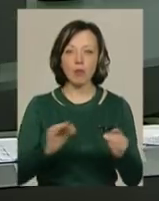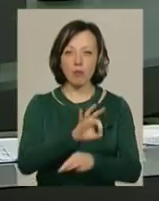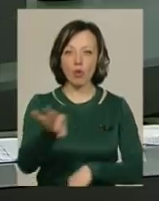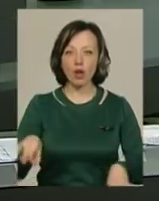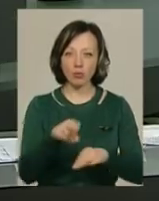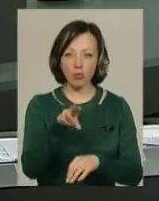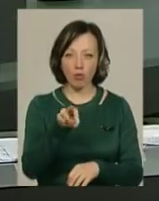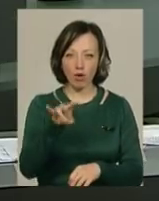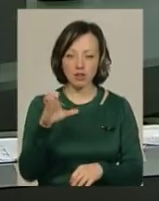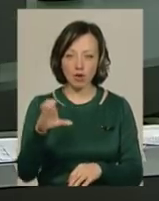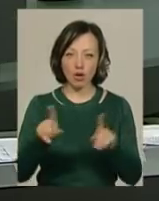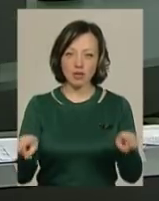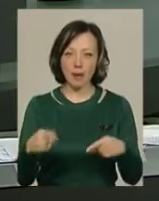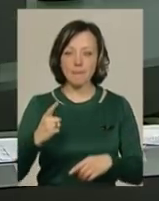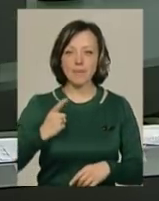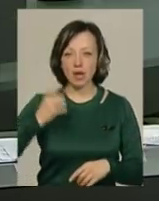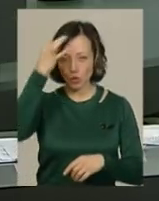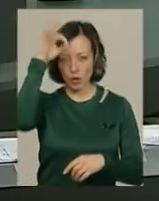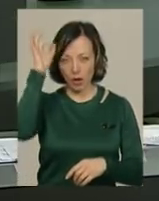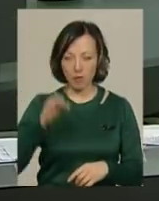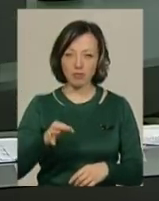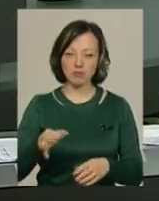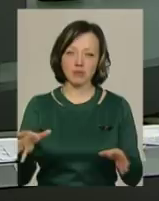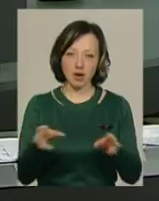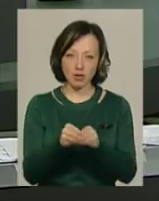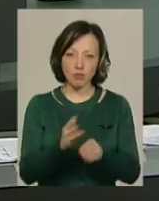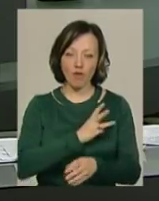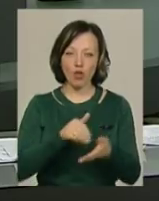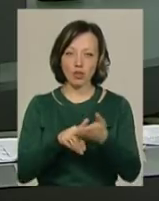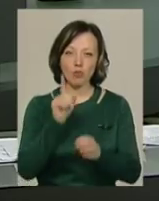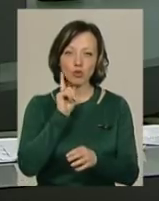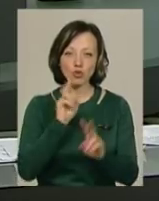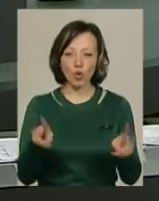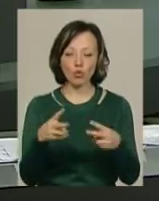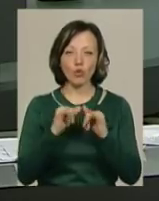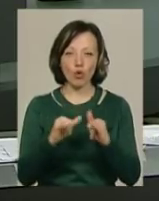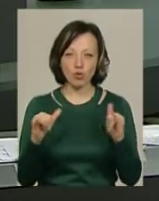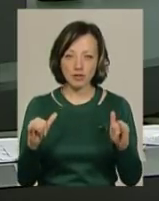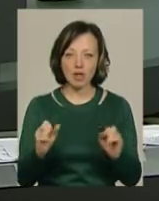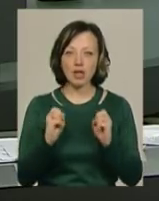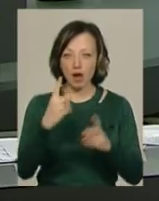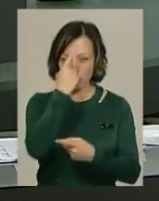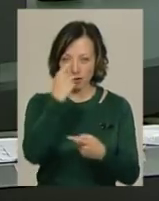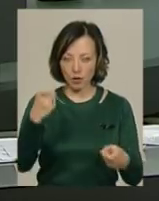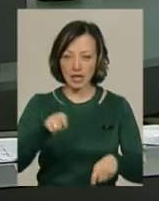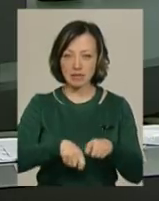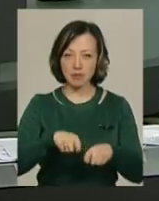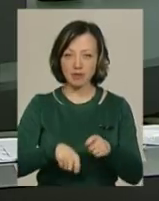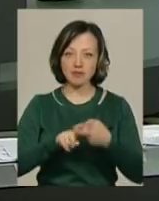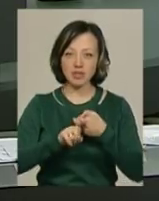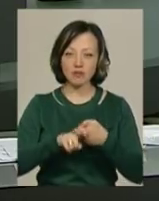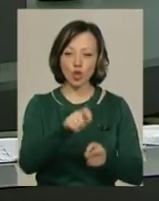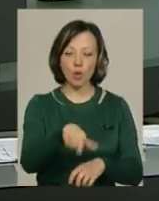проєкту «Поліс» організувала патрульна поліція краю разом з волонтерами молодіжного клубу розвитку. Як повідомила інспектор зі